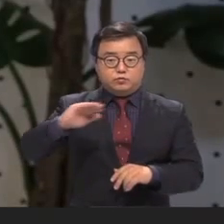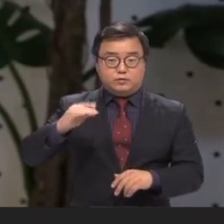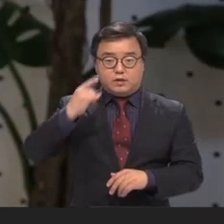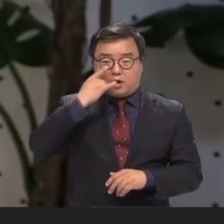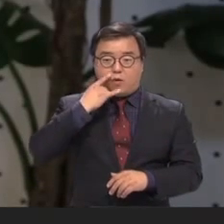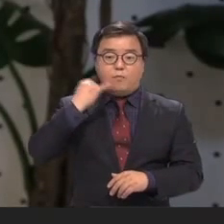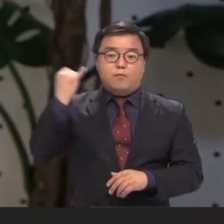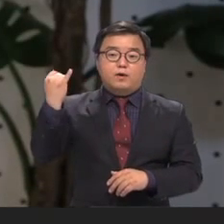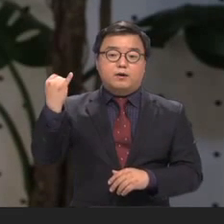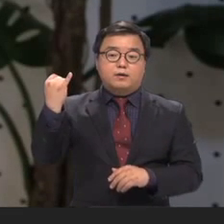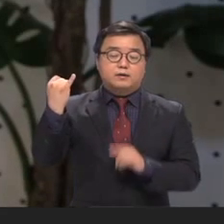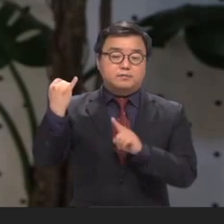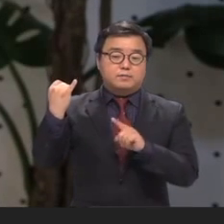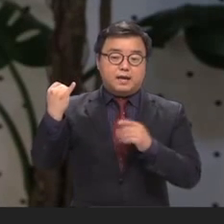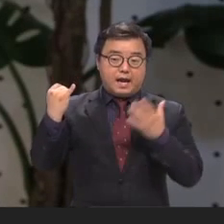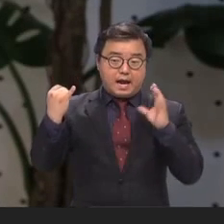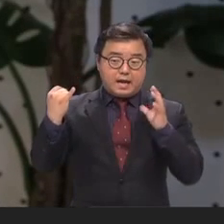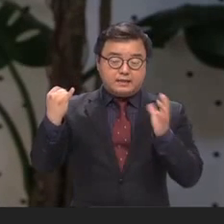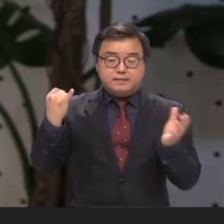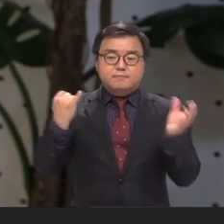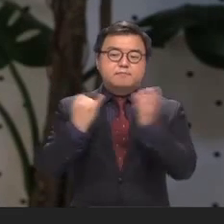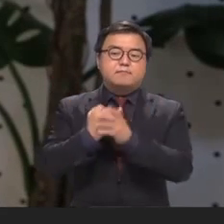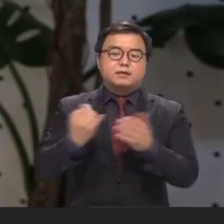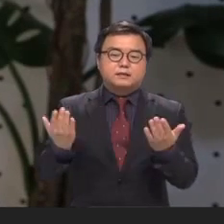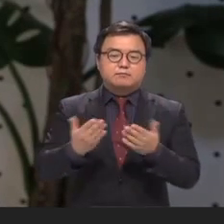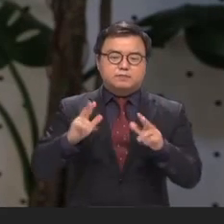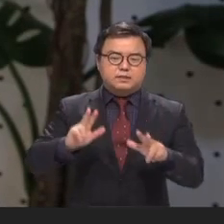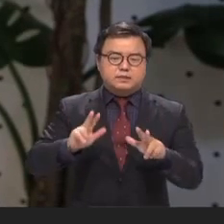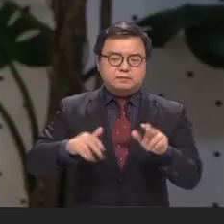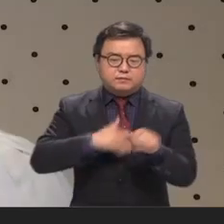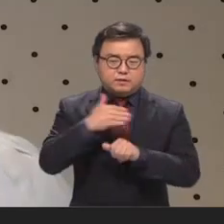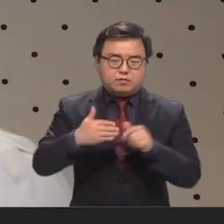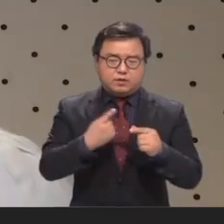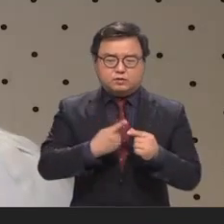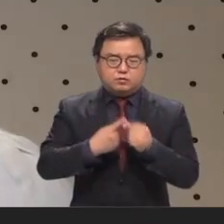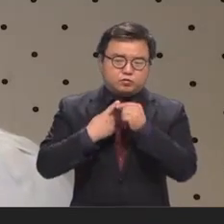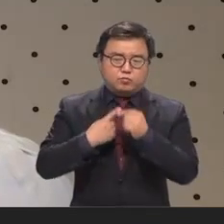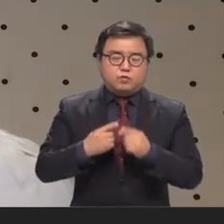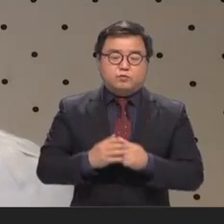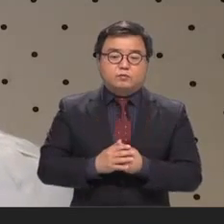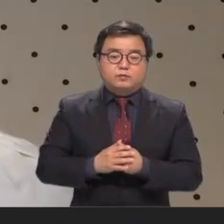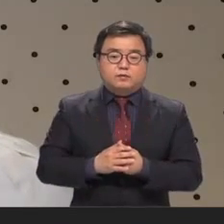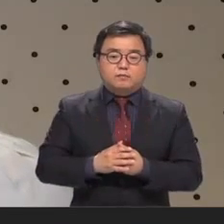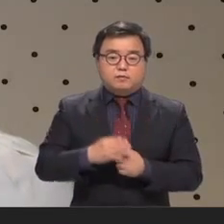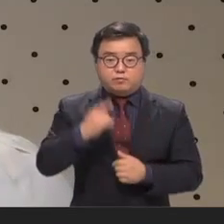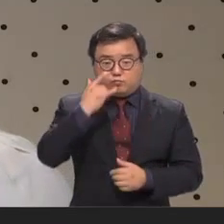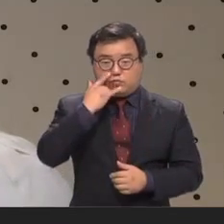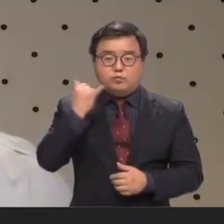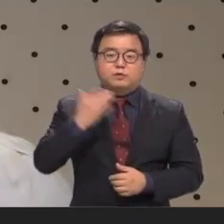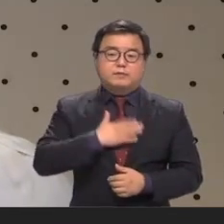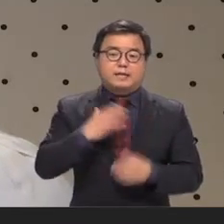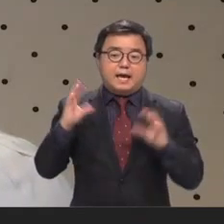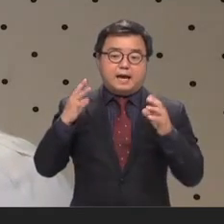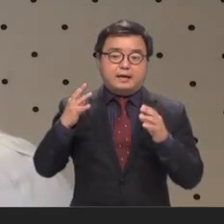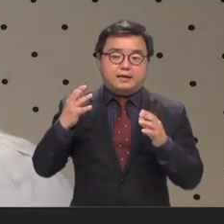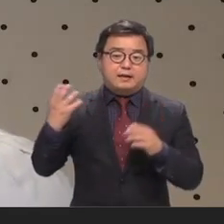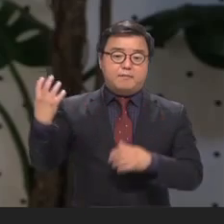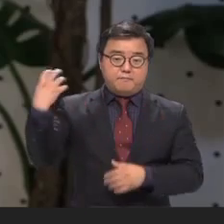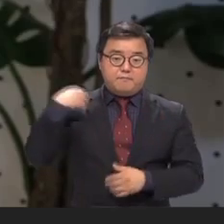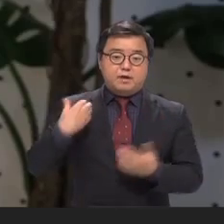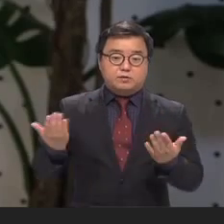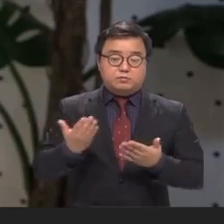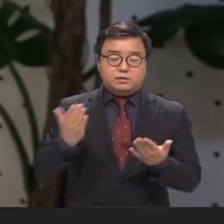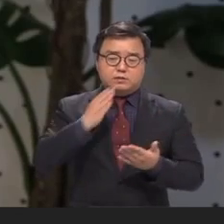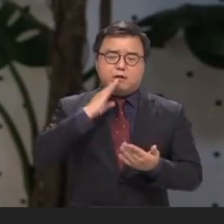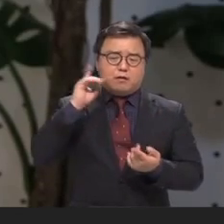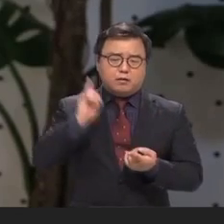맡긴 거는 차선이든 최선이든 현재는 최선이거든요. 우리 어머님이 맡아주시는 건 당연히 아니에요.